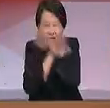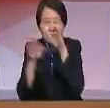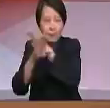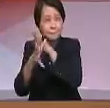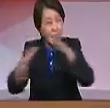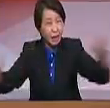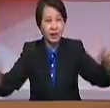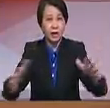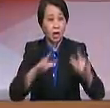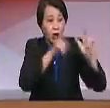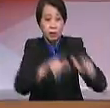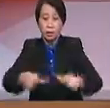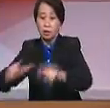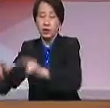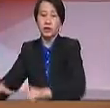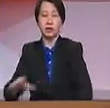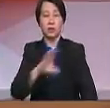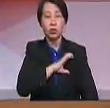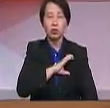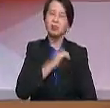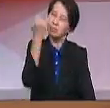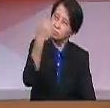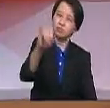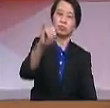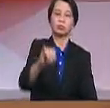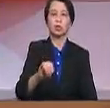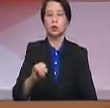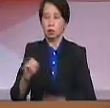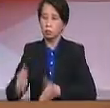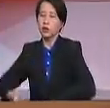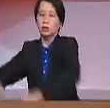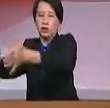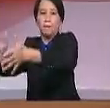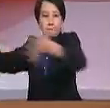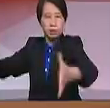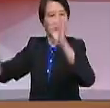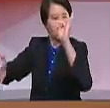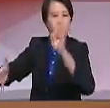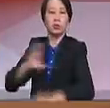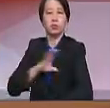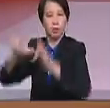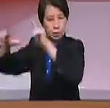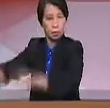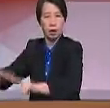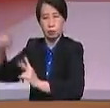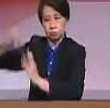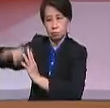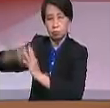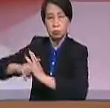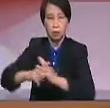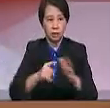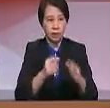itu. Kita boleh taruh bak wire di kawasan tertentu saja, di jalan besar, tapi jalan-jalan batas sawah dan sebagainya mungkin tak